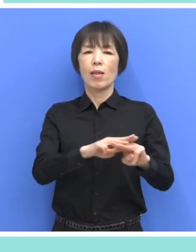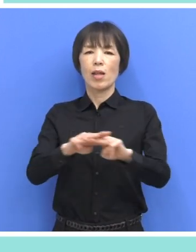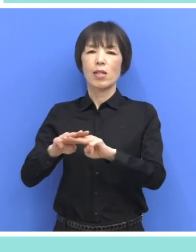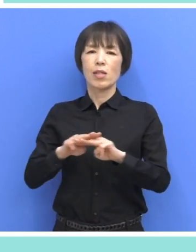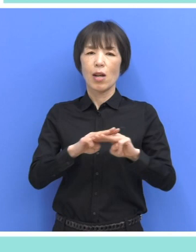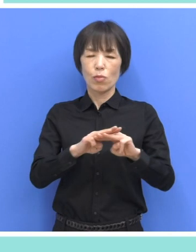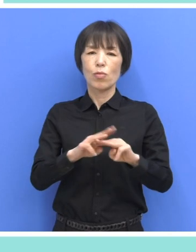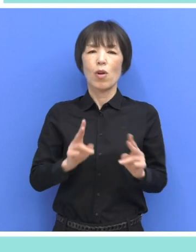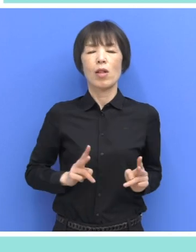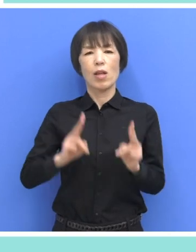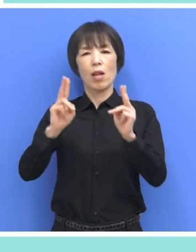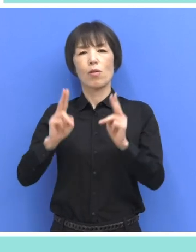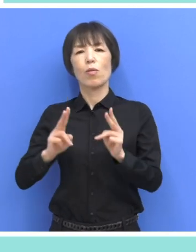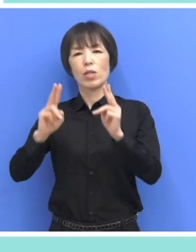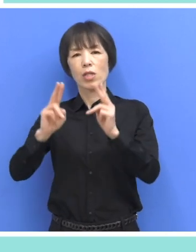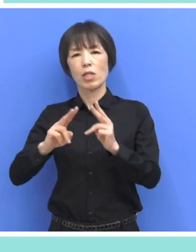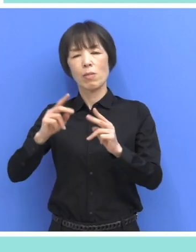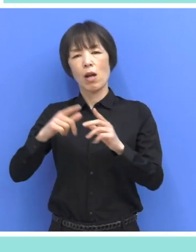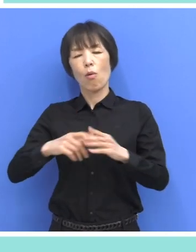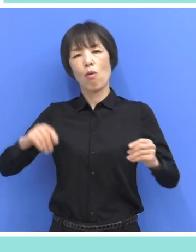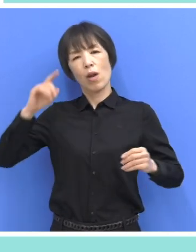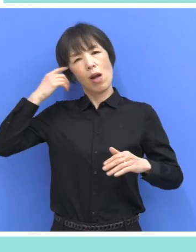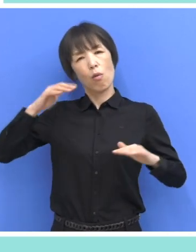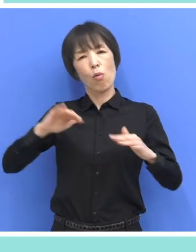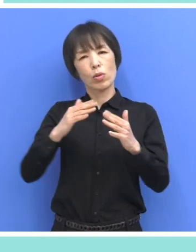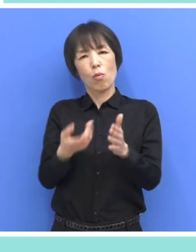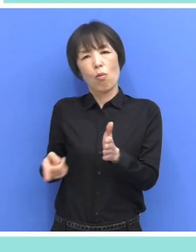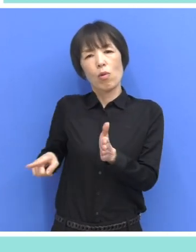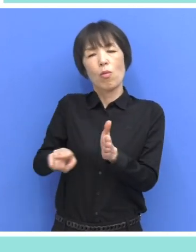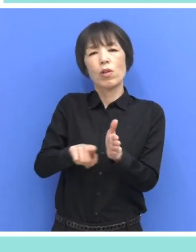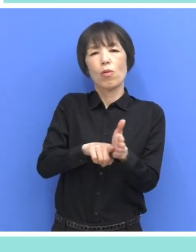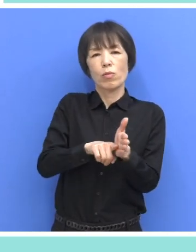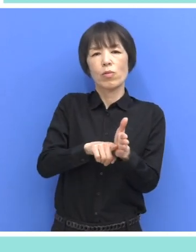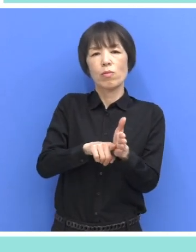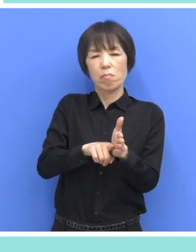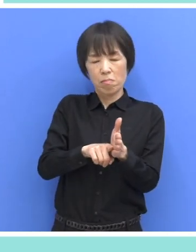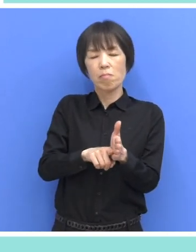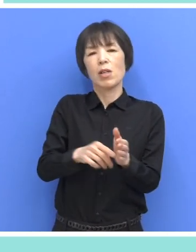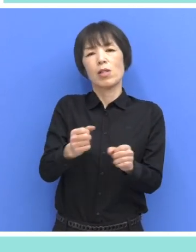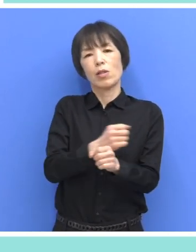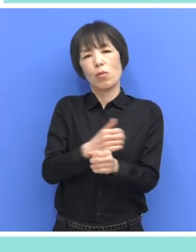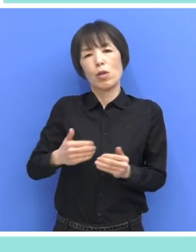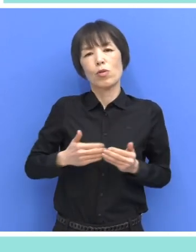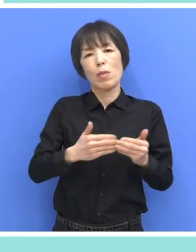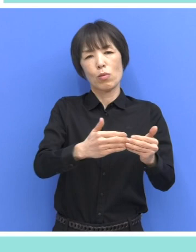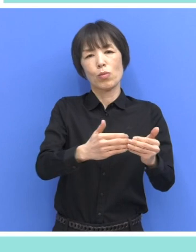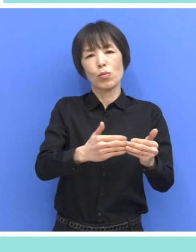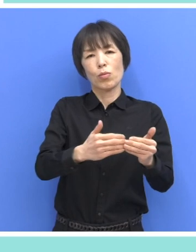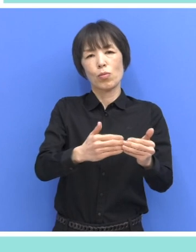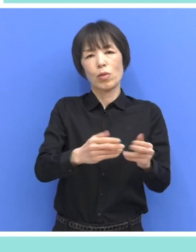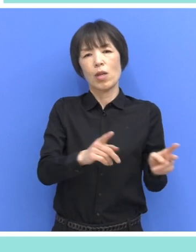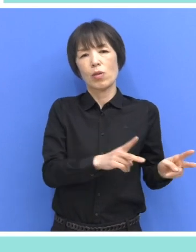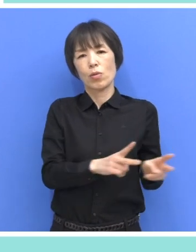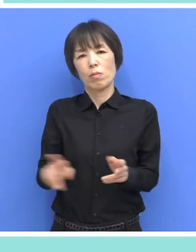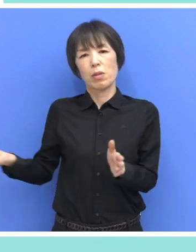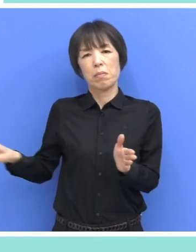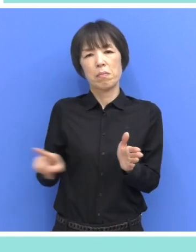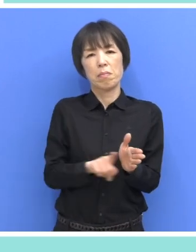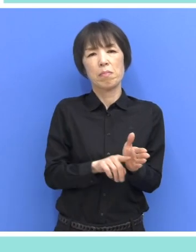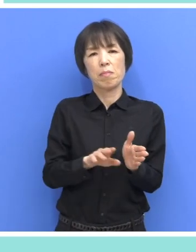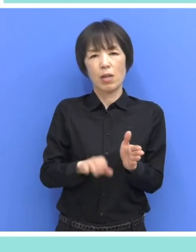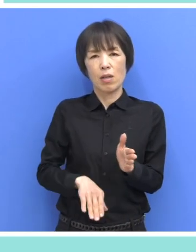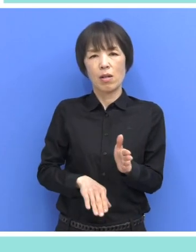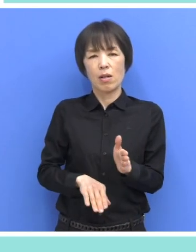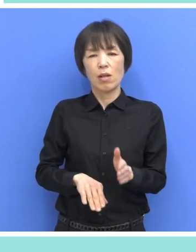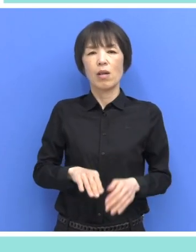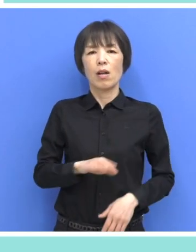というその仕組みの中にしっかりこちらを盛り込んで事業化をしていきたいということで、準備を進めてきました。